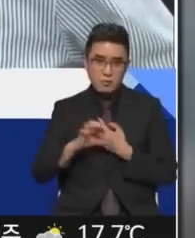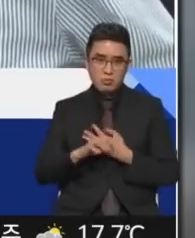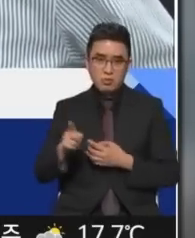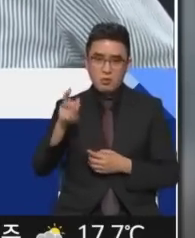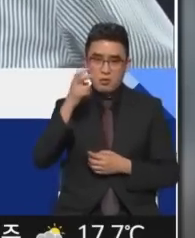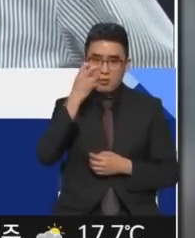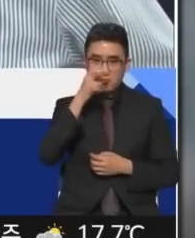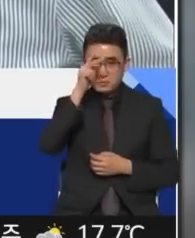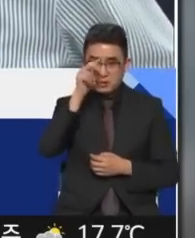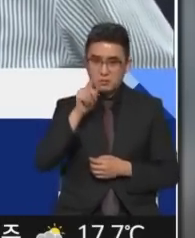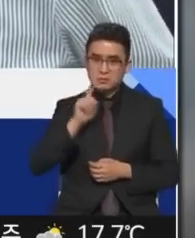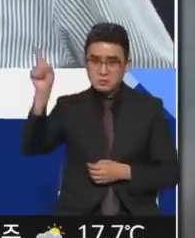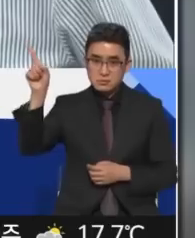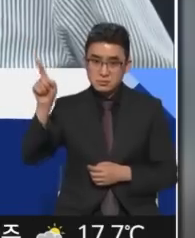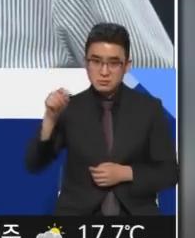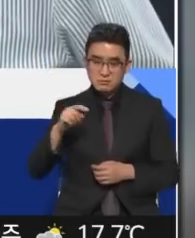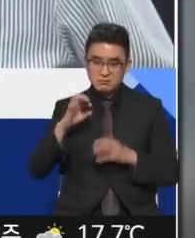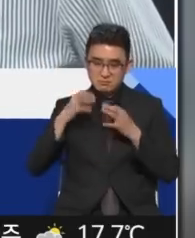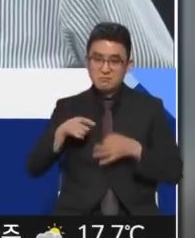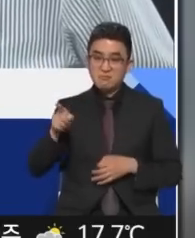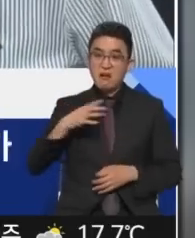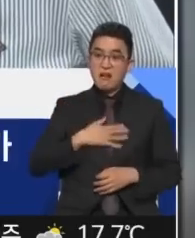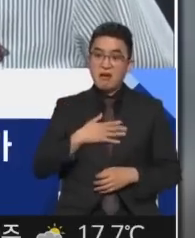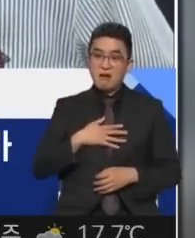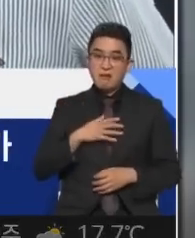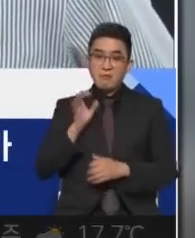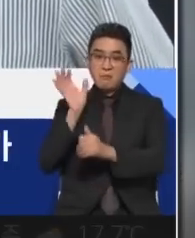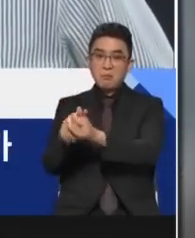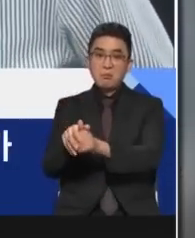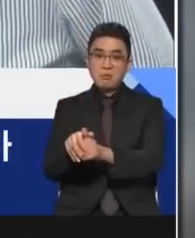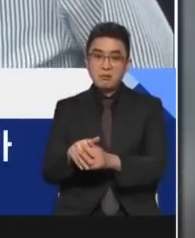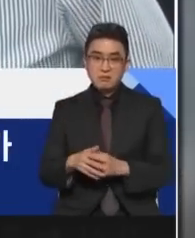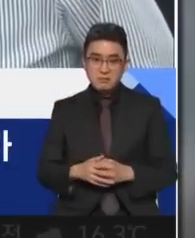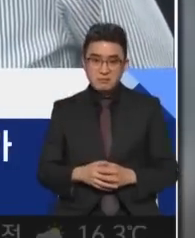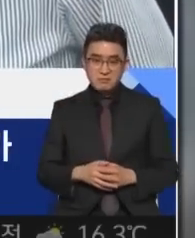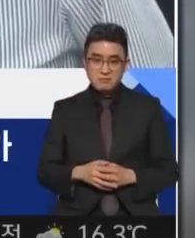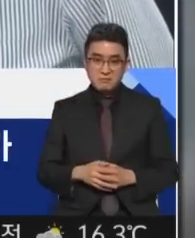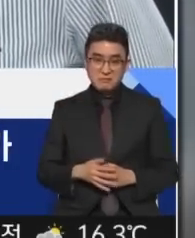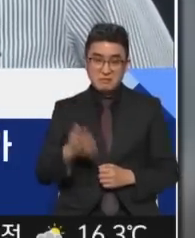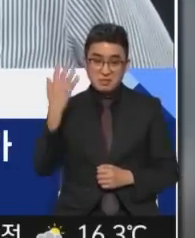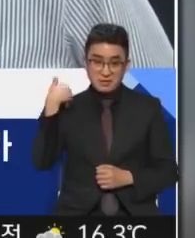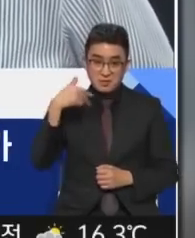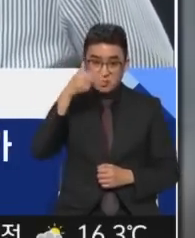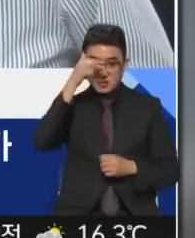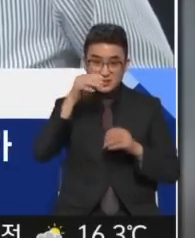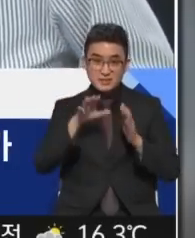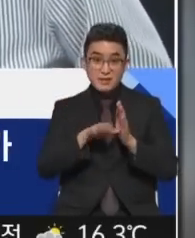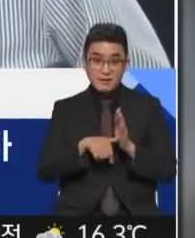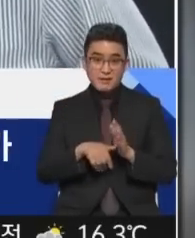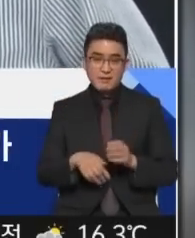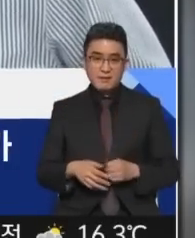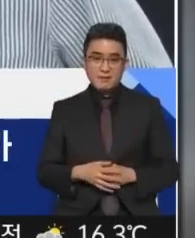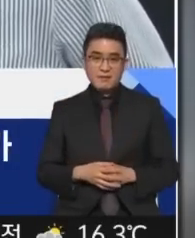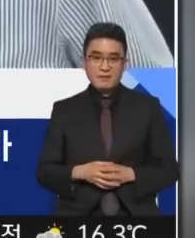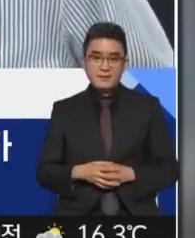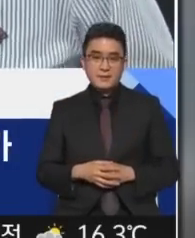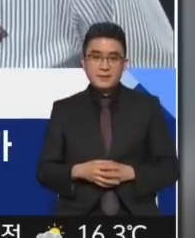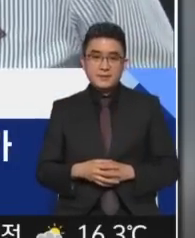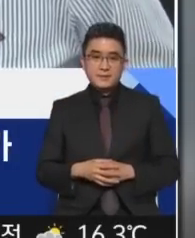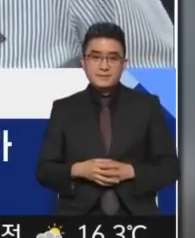해야지 본인이 알 거다? 그건 아니죠. 마치 이조 시대, 조선 시대요. 예. 왕조